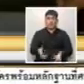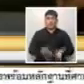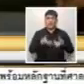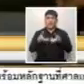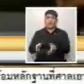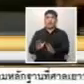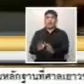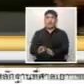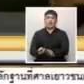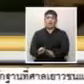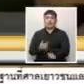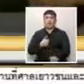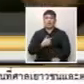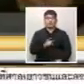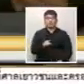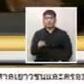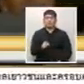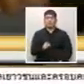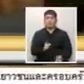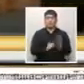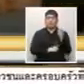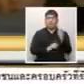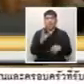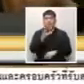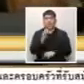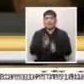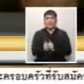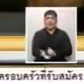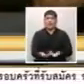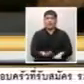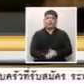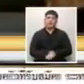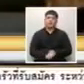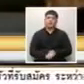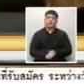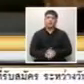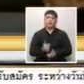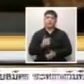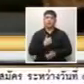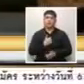ริงๆแล้วน่ะเกิดเลิกลากหาสถานที่ไม่ได้นะคะซึ่ง